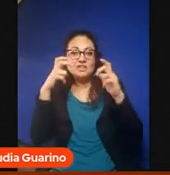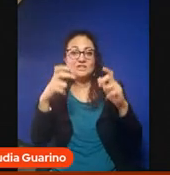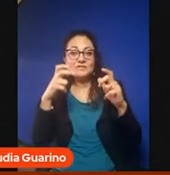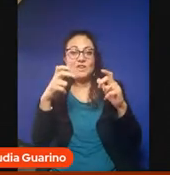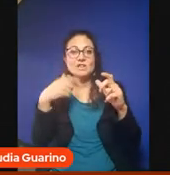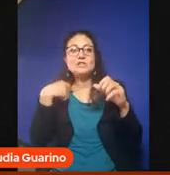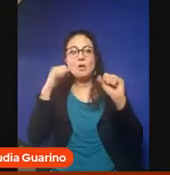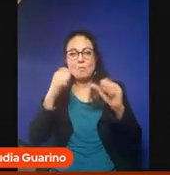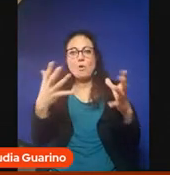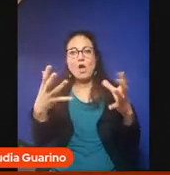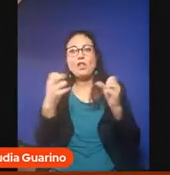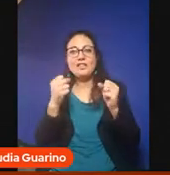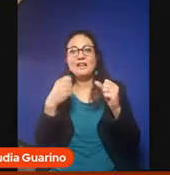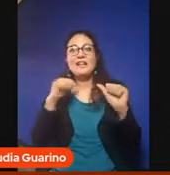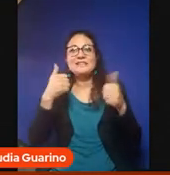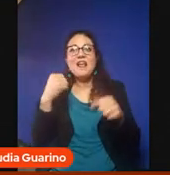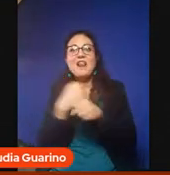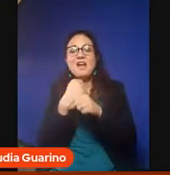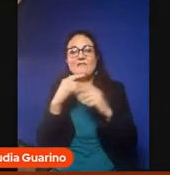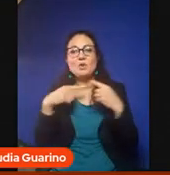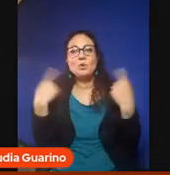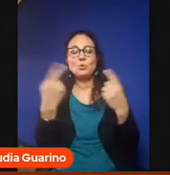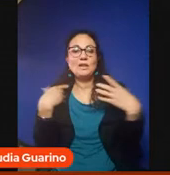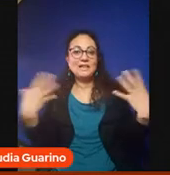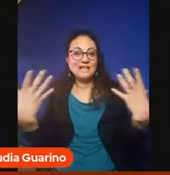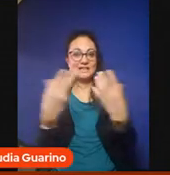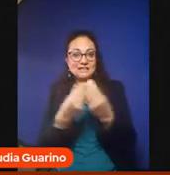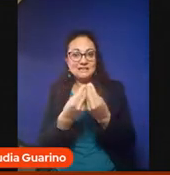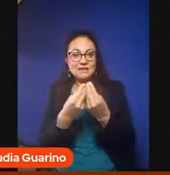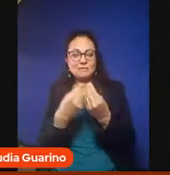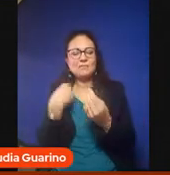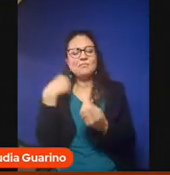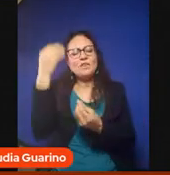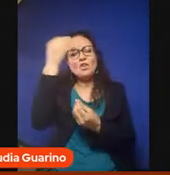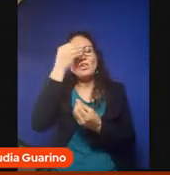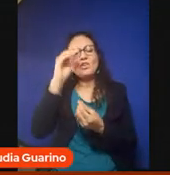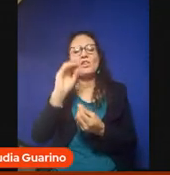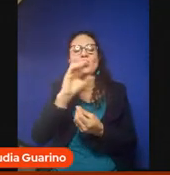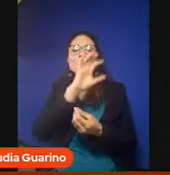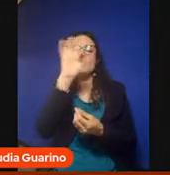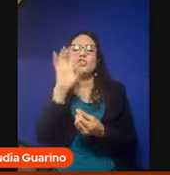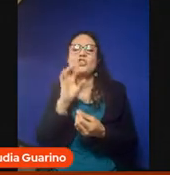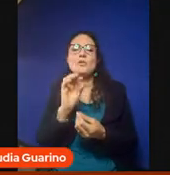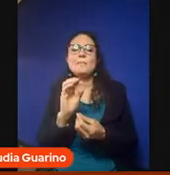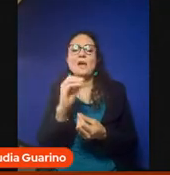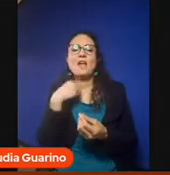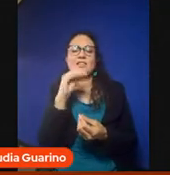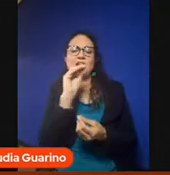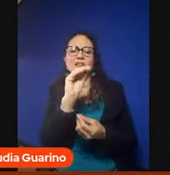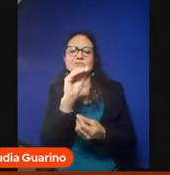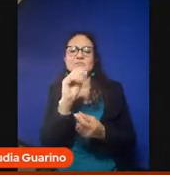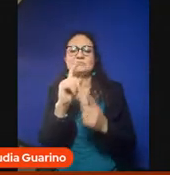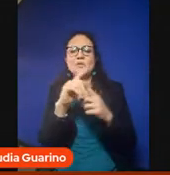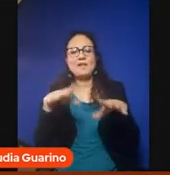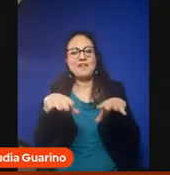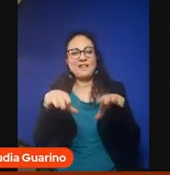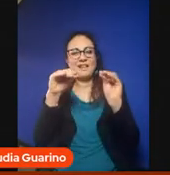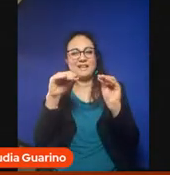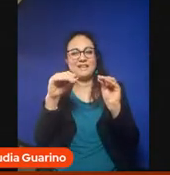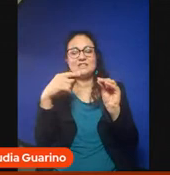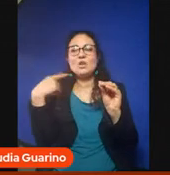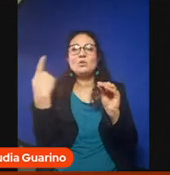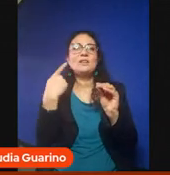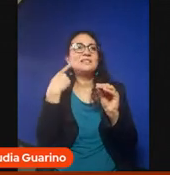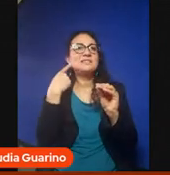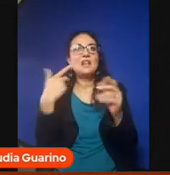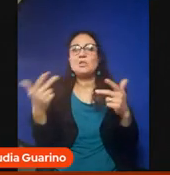Quindi la domanda che ho posto, diciamo, lo stimolo che avevo posto all'inizio, diciamo, tutti avvertiamo